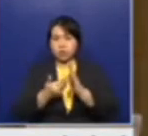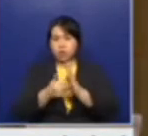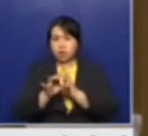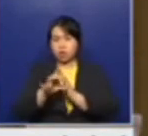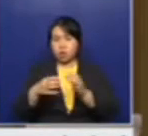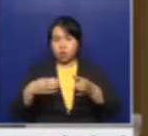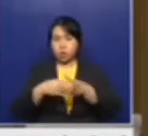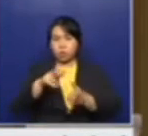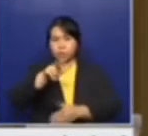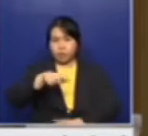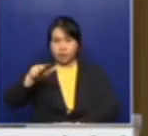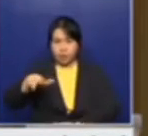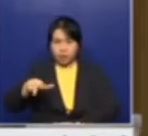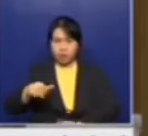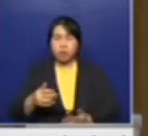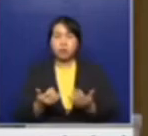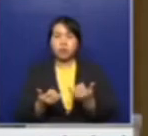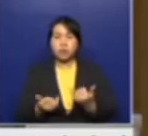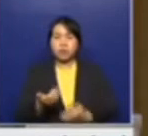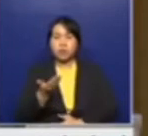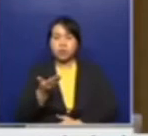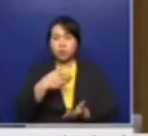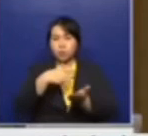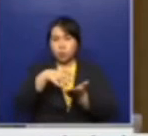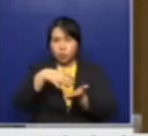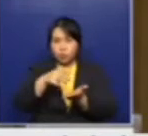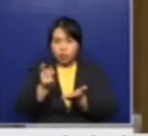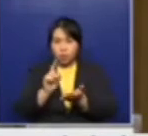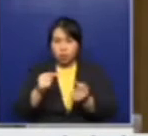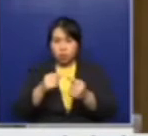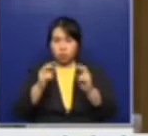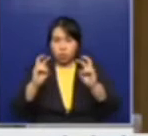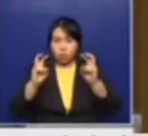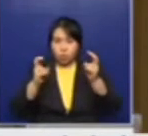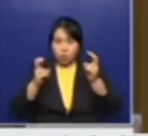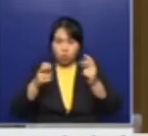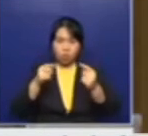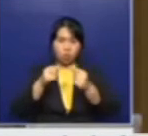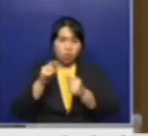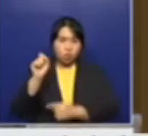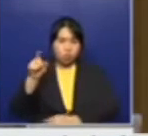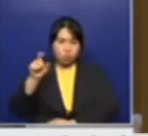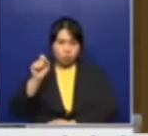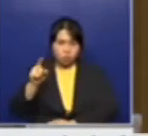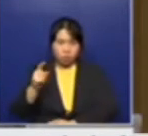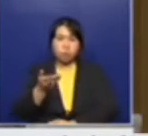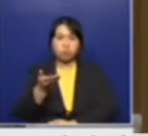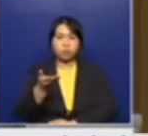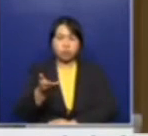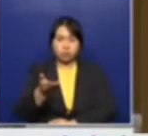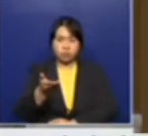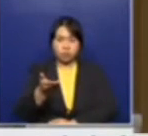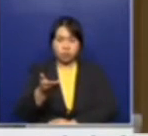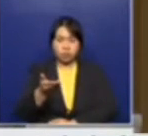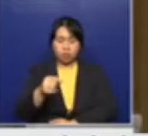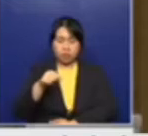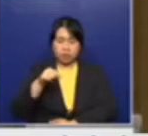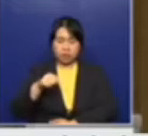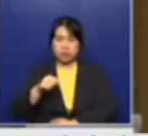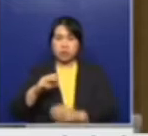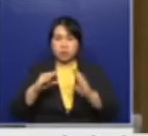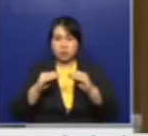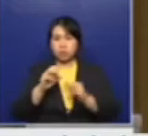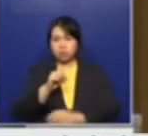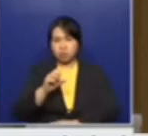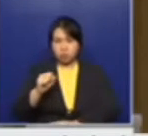ทยขอกราบเรียนต่อท่านประธานถึงยติด่วนขอให้สภาผู้แทนราษฎรมีมติให้มี